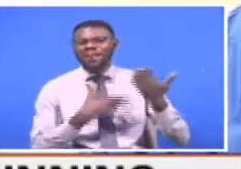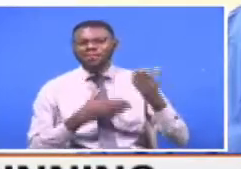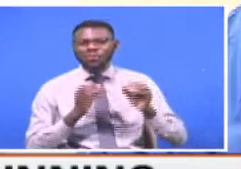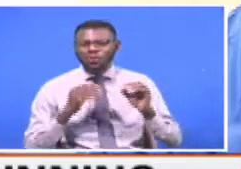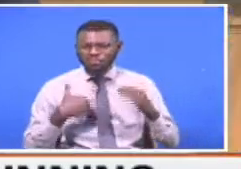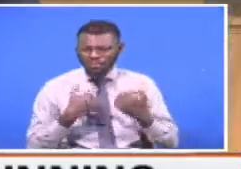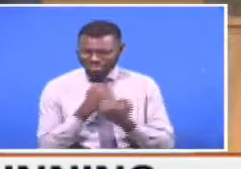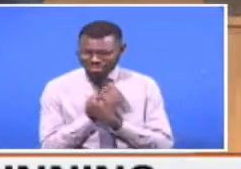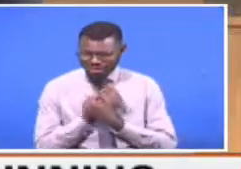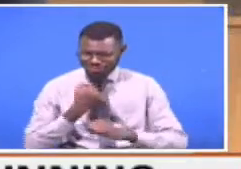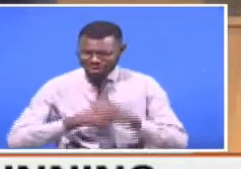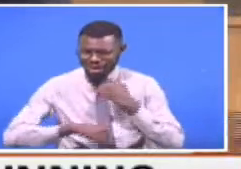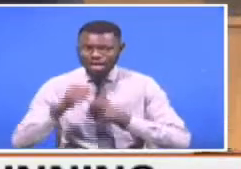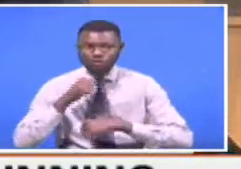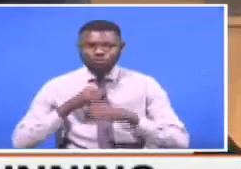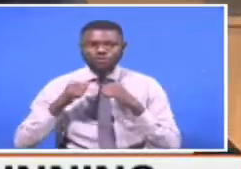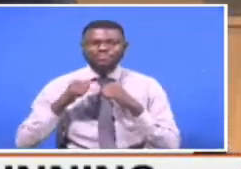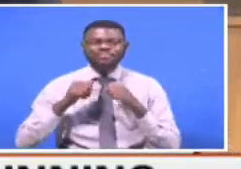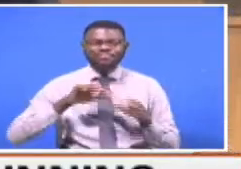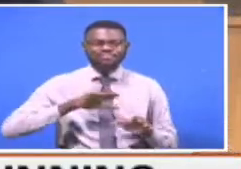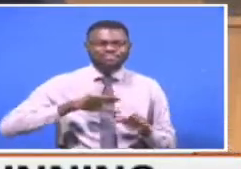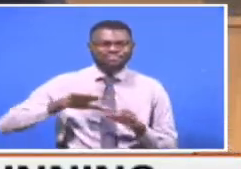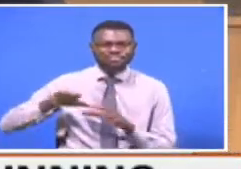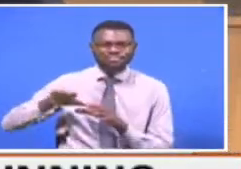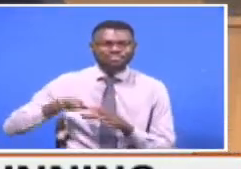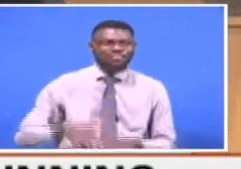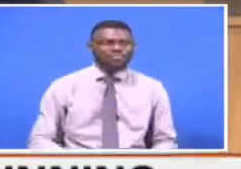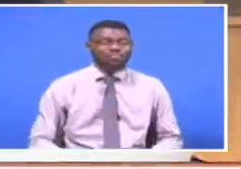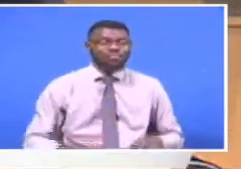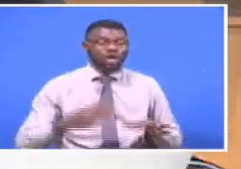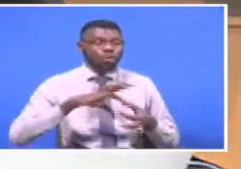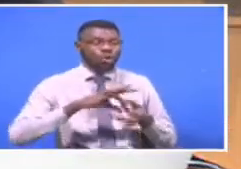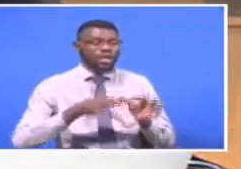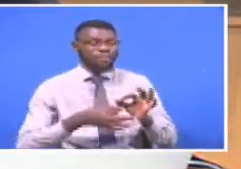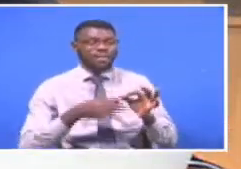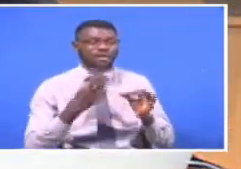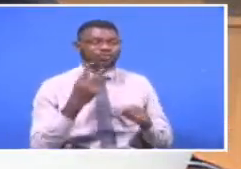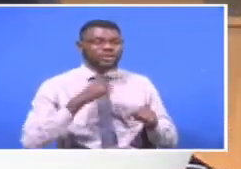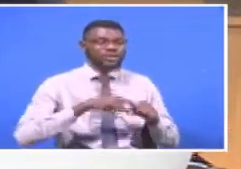uwanja. Away from that, double Olympic and world